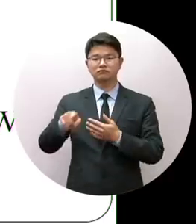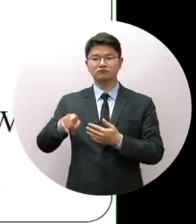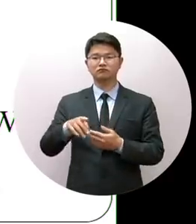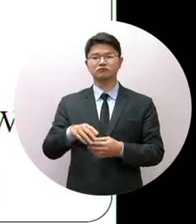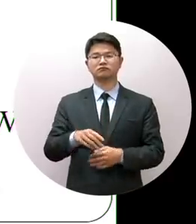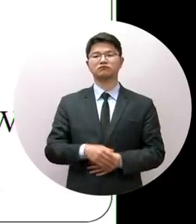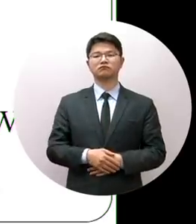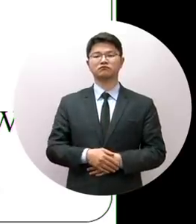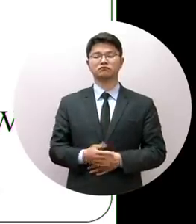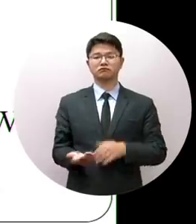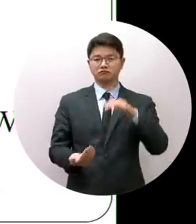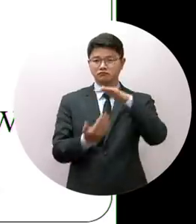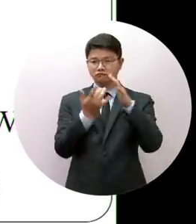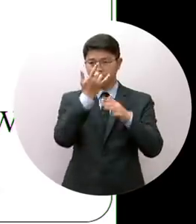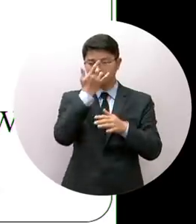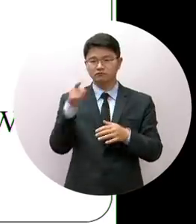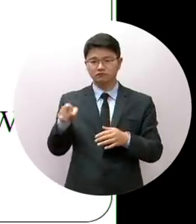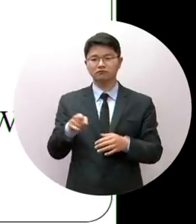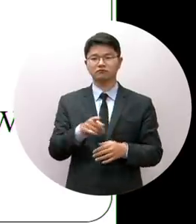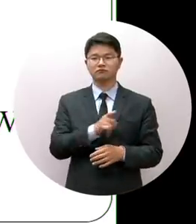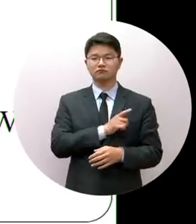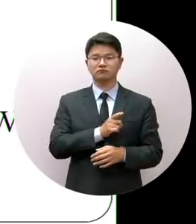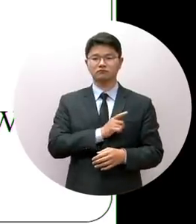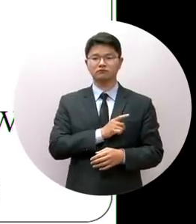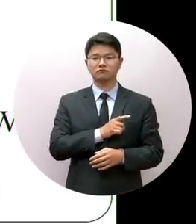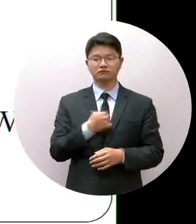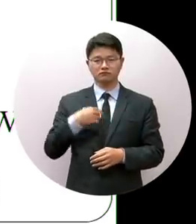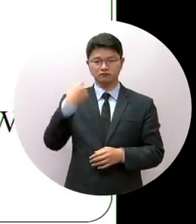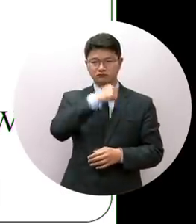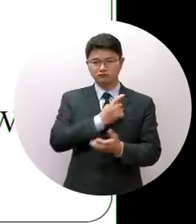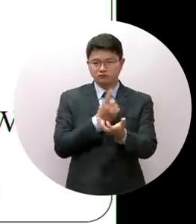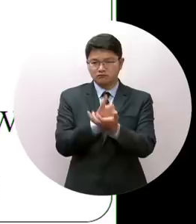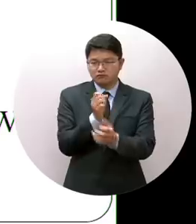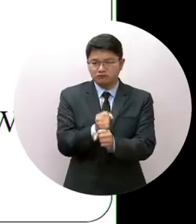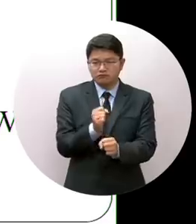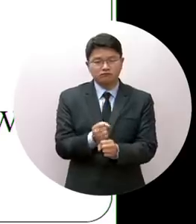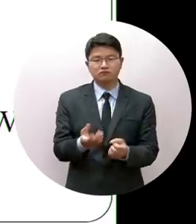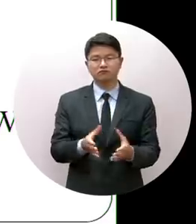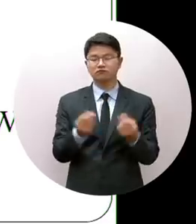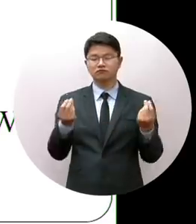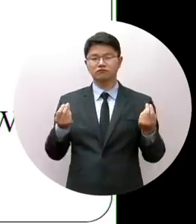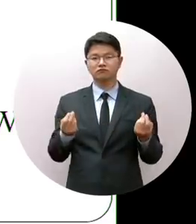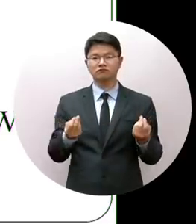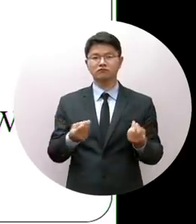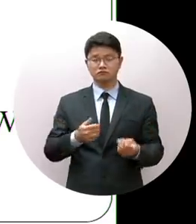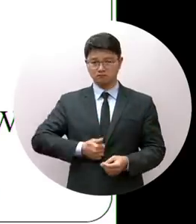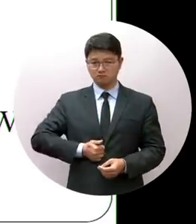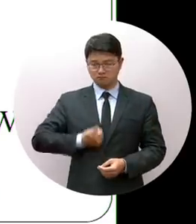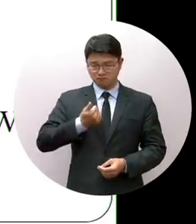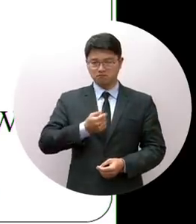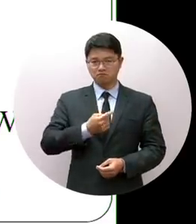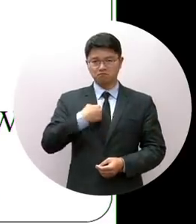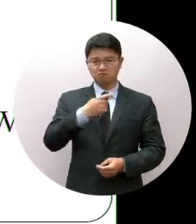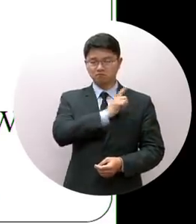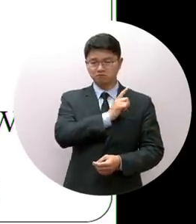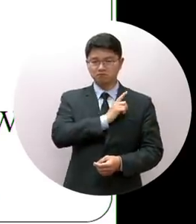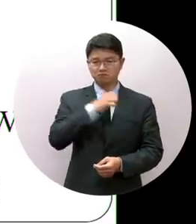本土化，360，我算一算了，真正需要本土化的只有剩